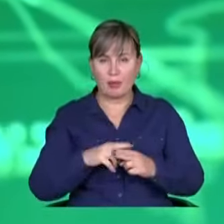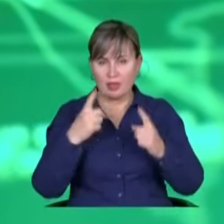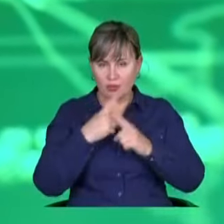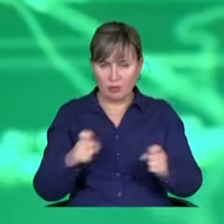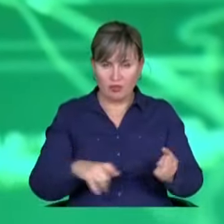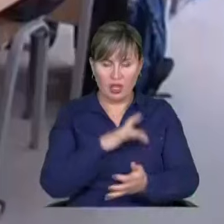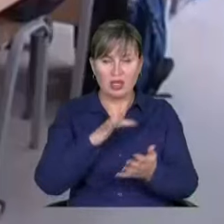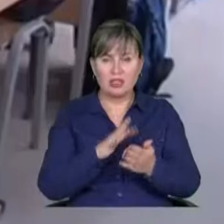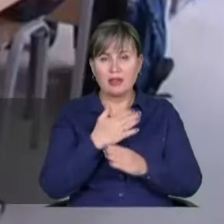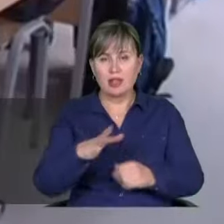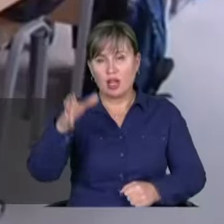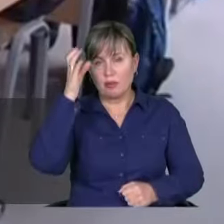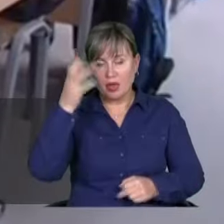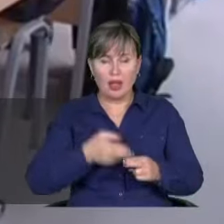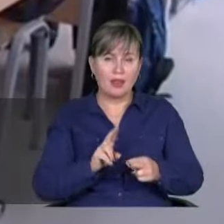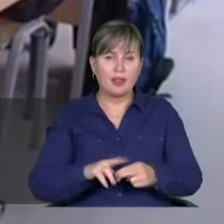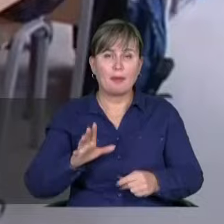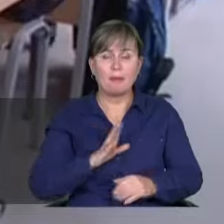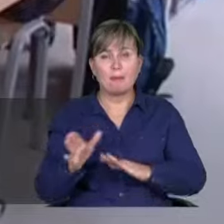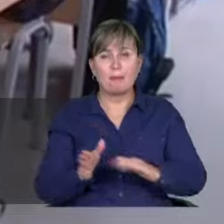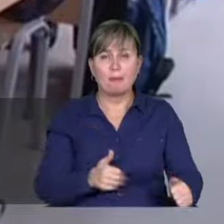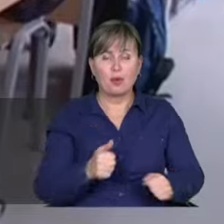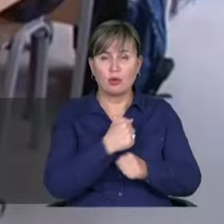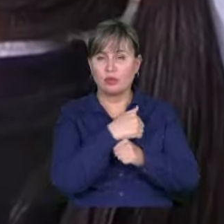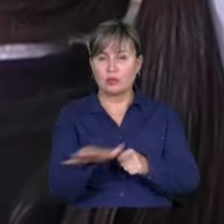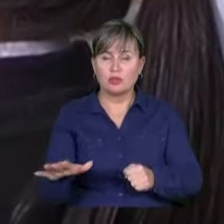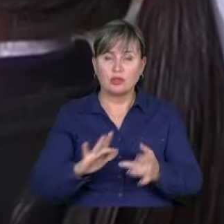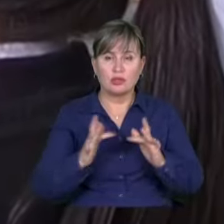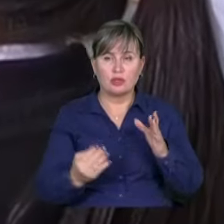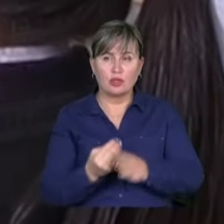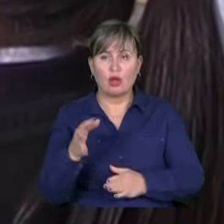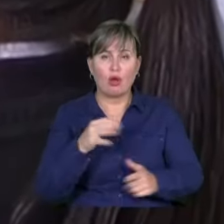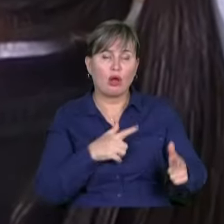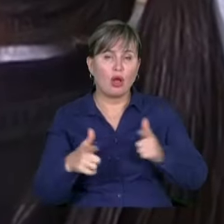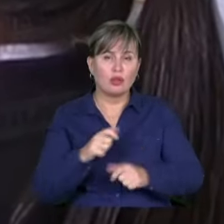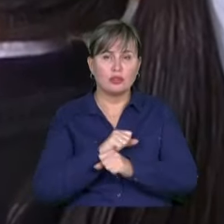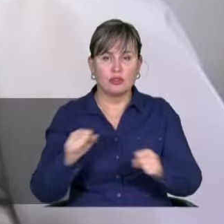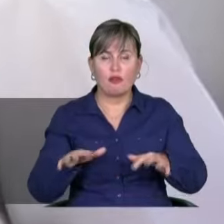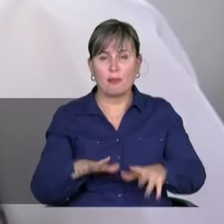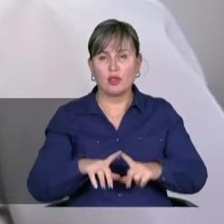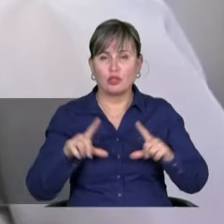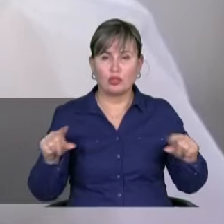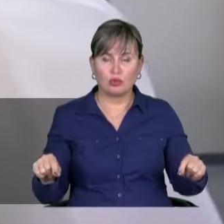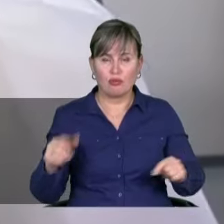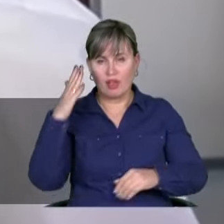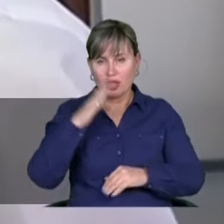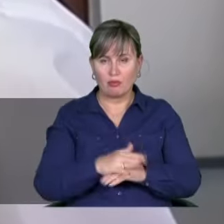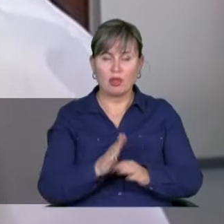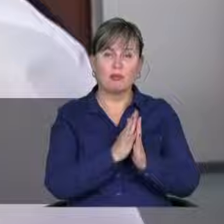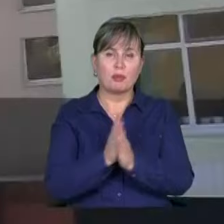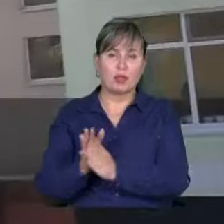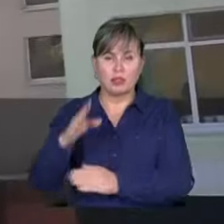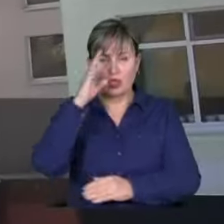в городском отделе образования. Это произошло после рассылок в соцсетях о готовящемся теракте в местных школах. В акимате